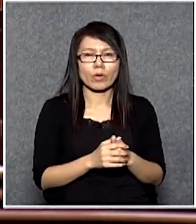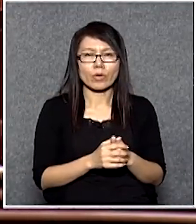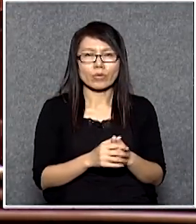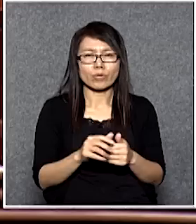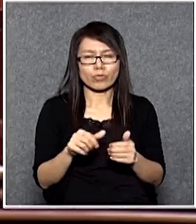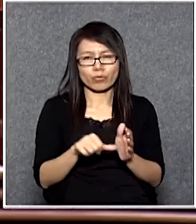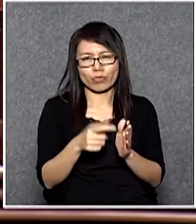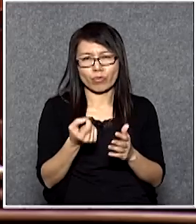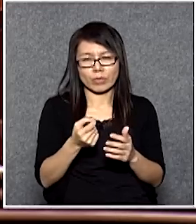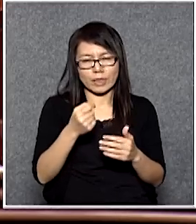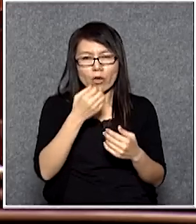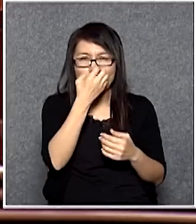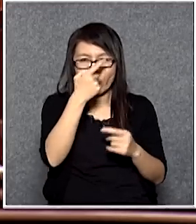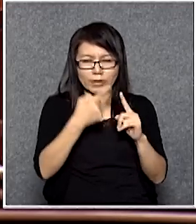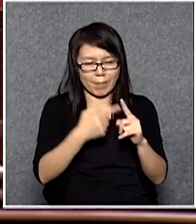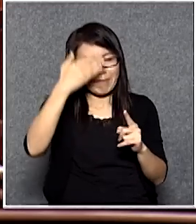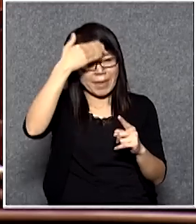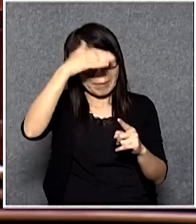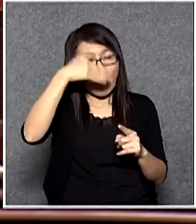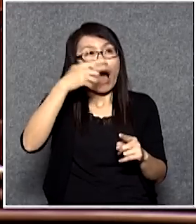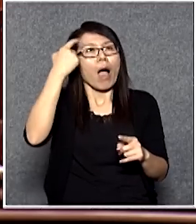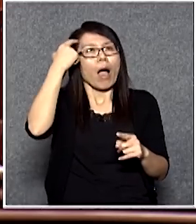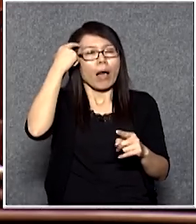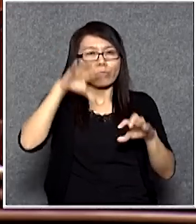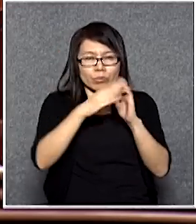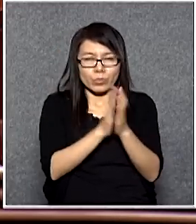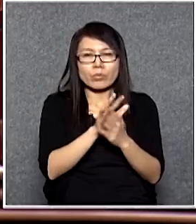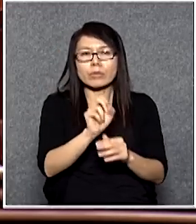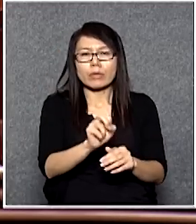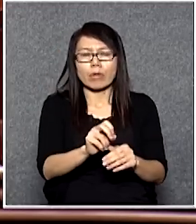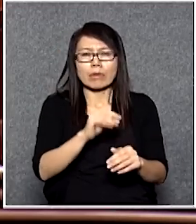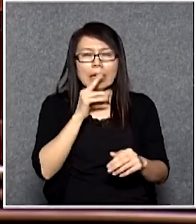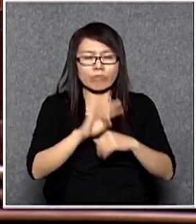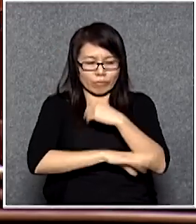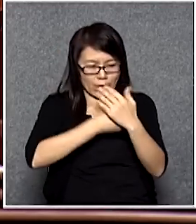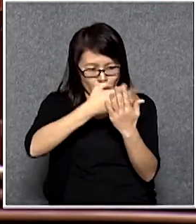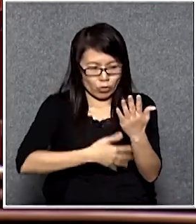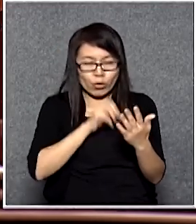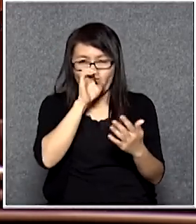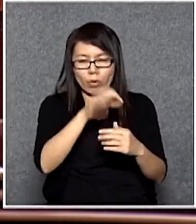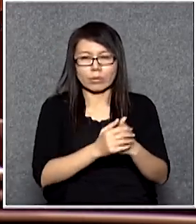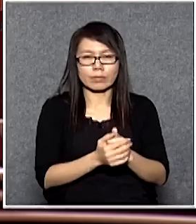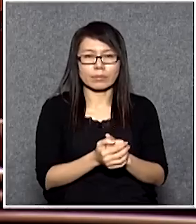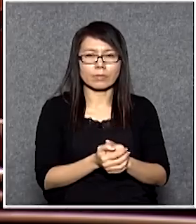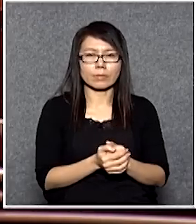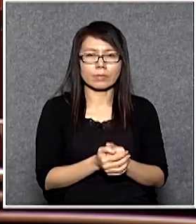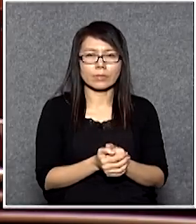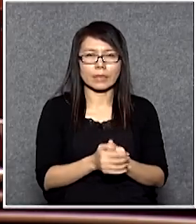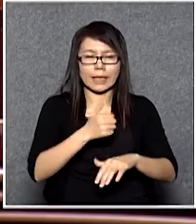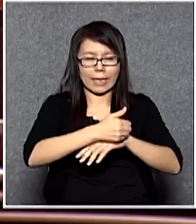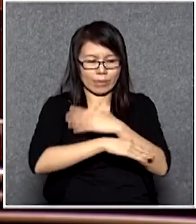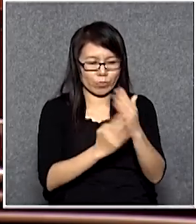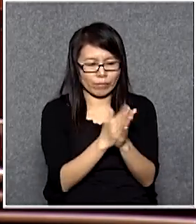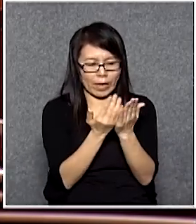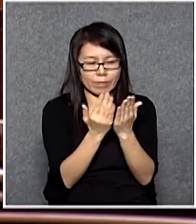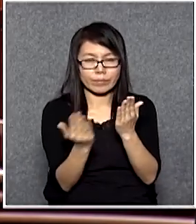易令香港人明白的概念。如果說得法律一點， 就是在基本法的序言